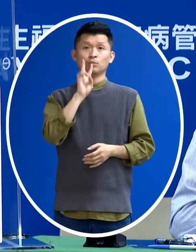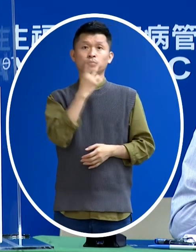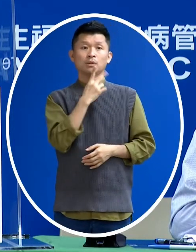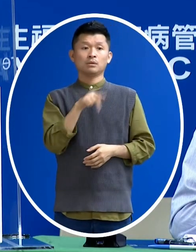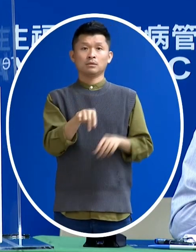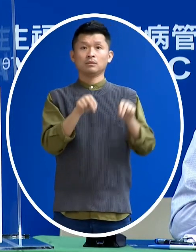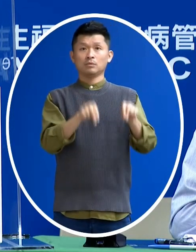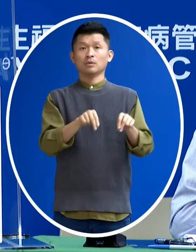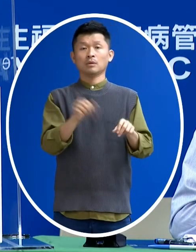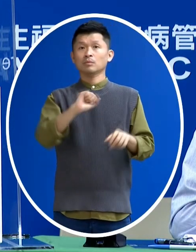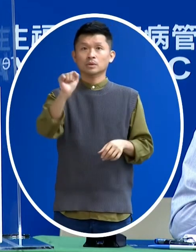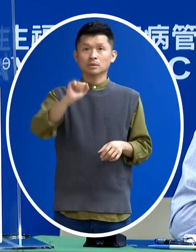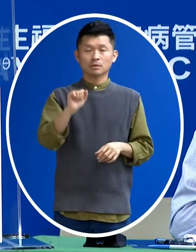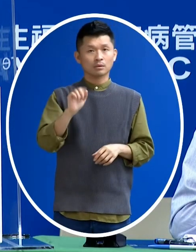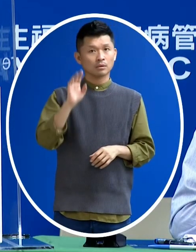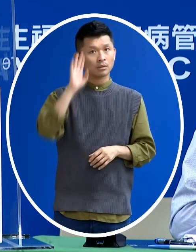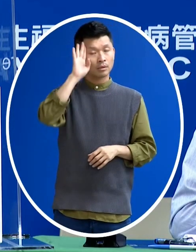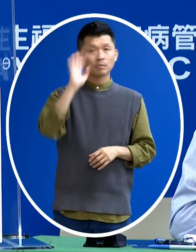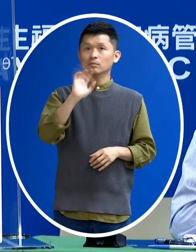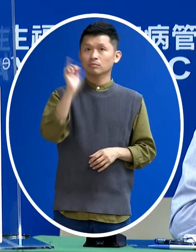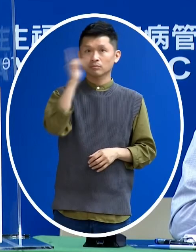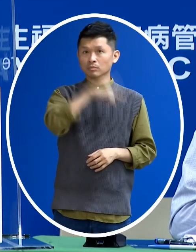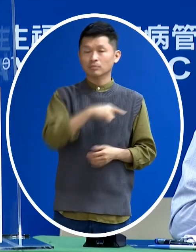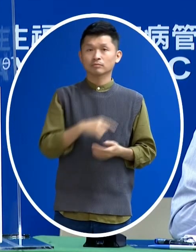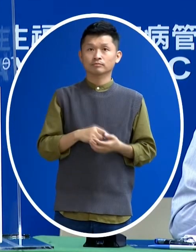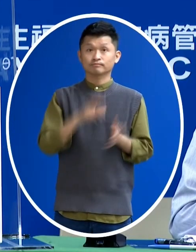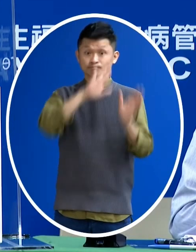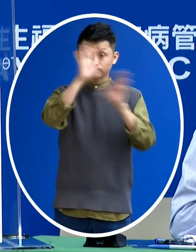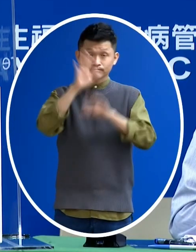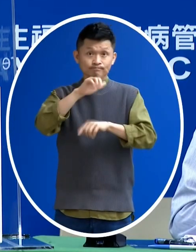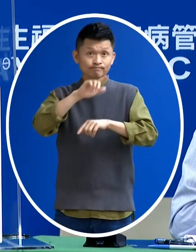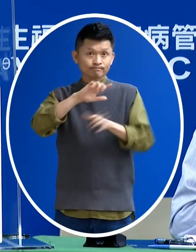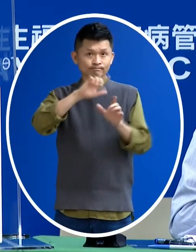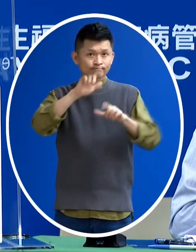这合约是不行的。每个时候每个时候的不同的一个情况了哈。